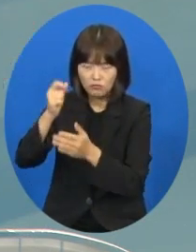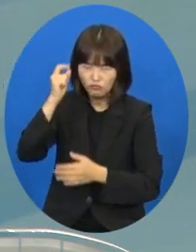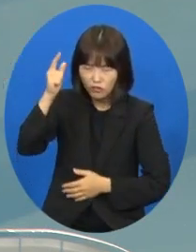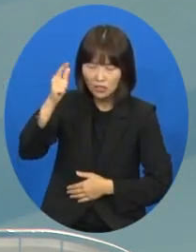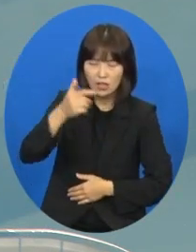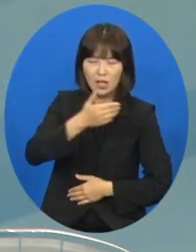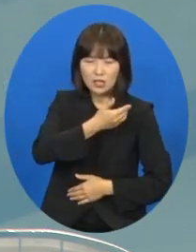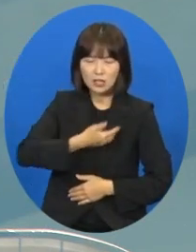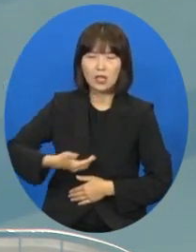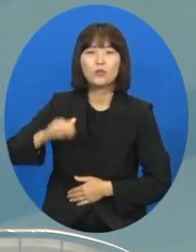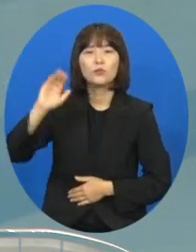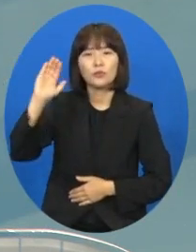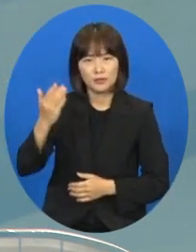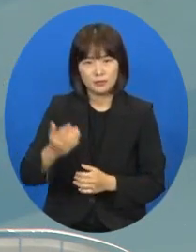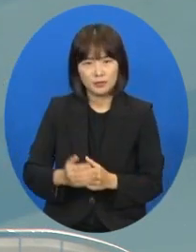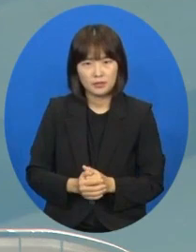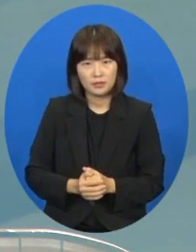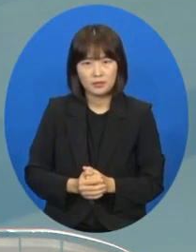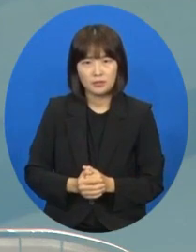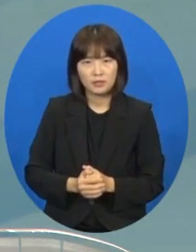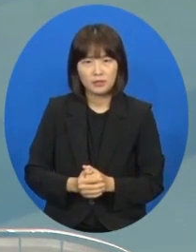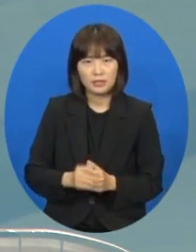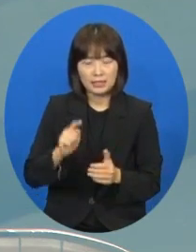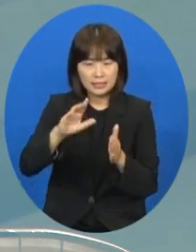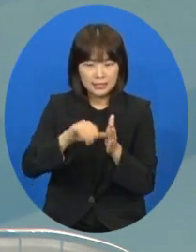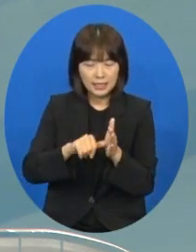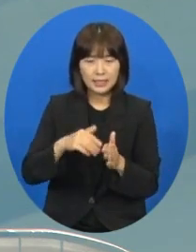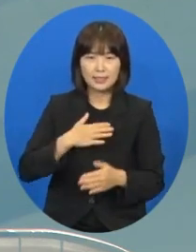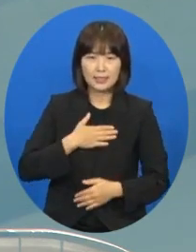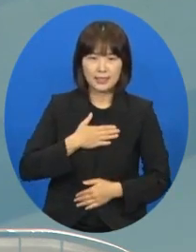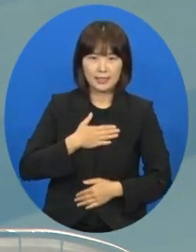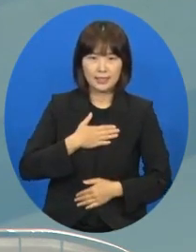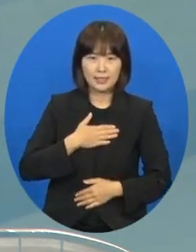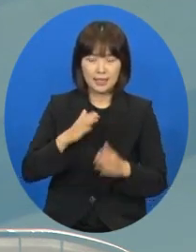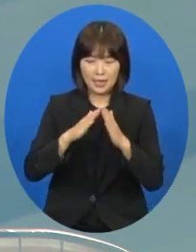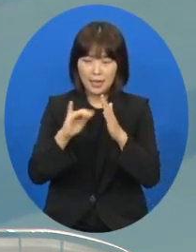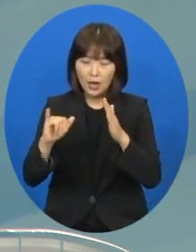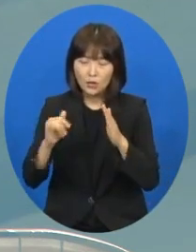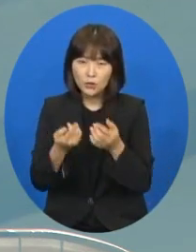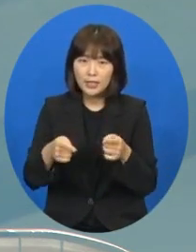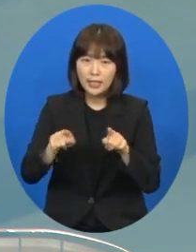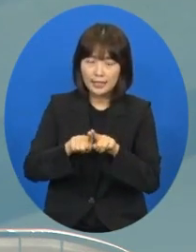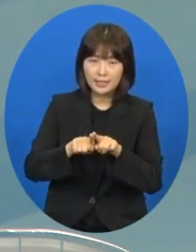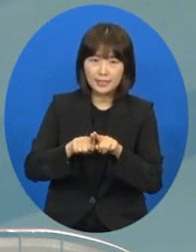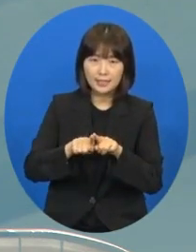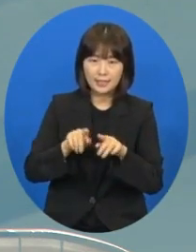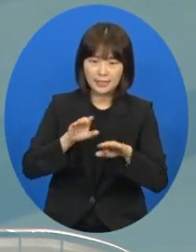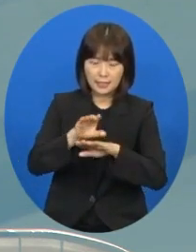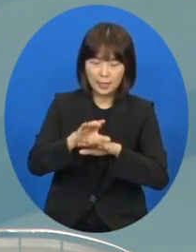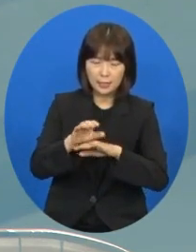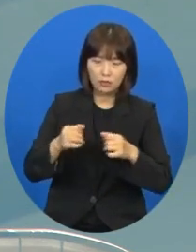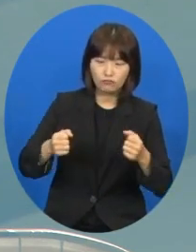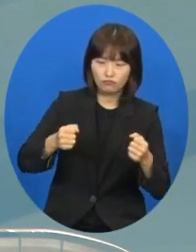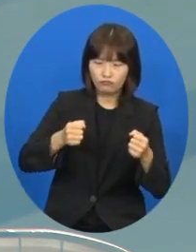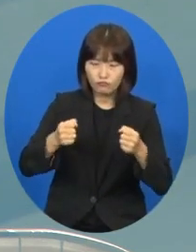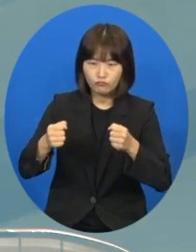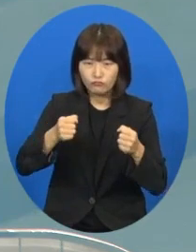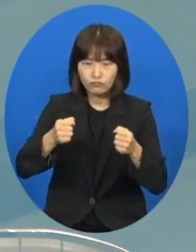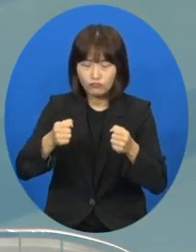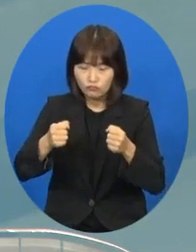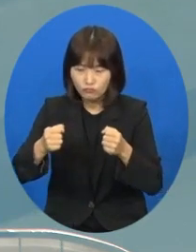초대교회. 그때가 제가 저희 가족들 다 태우고 차를 운전해서 어디를 가고